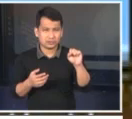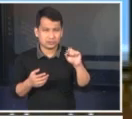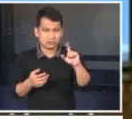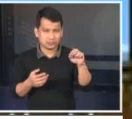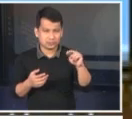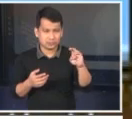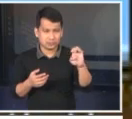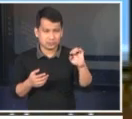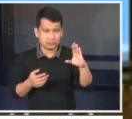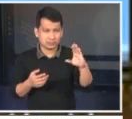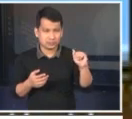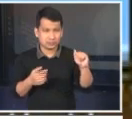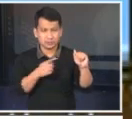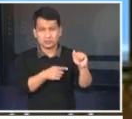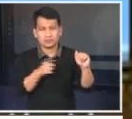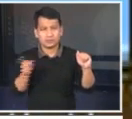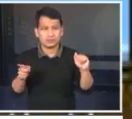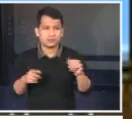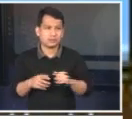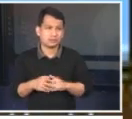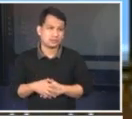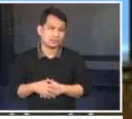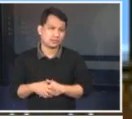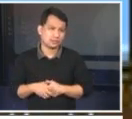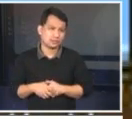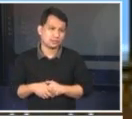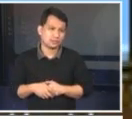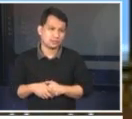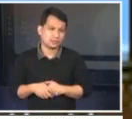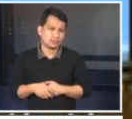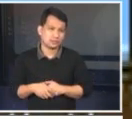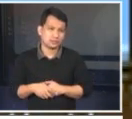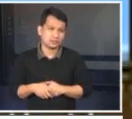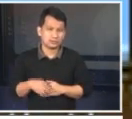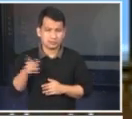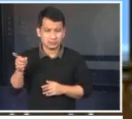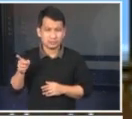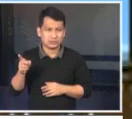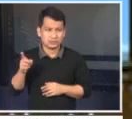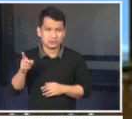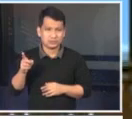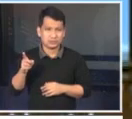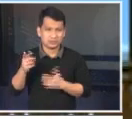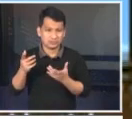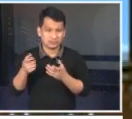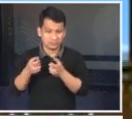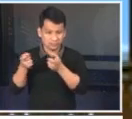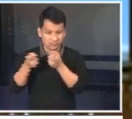European Union.